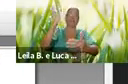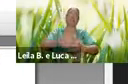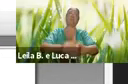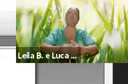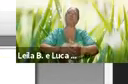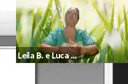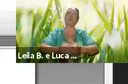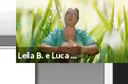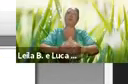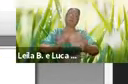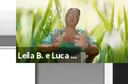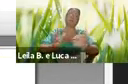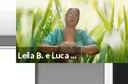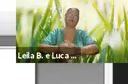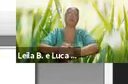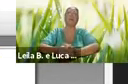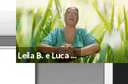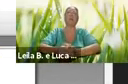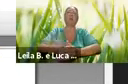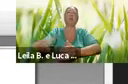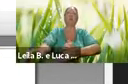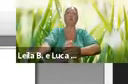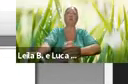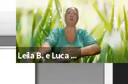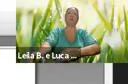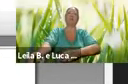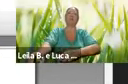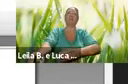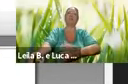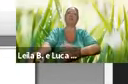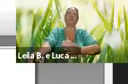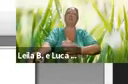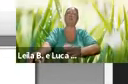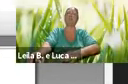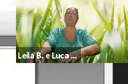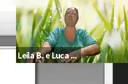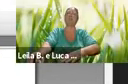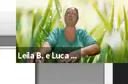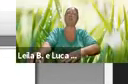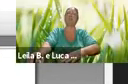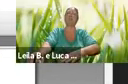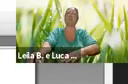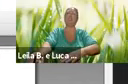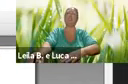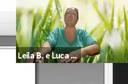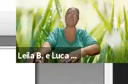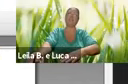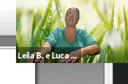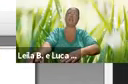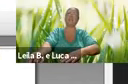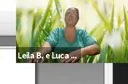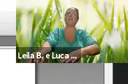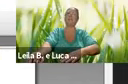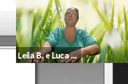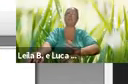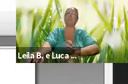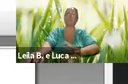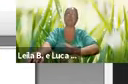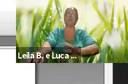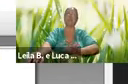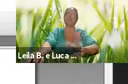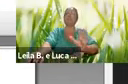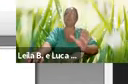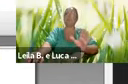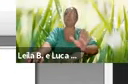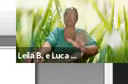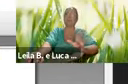Ma è molto raro. Con l'emozione che invadeva tutti noi, un dolce silenzio si interpose